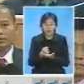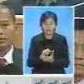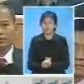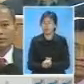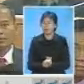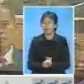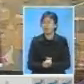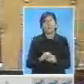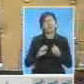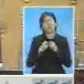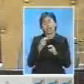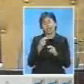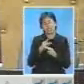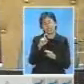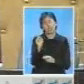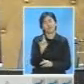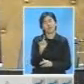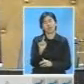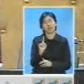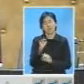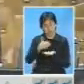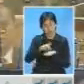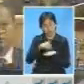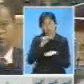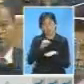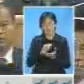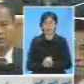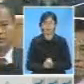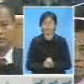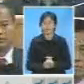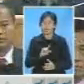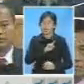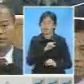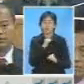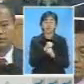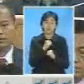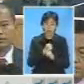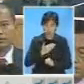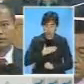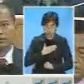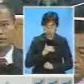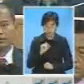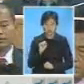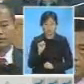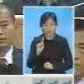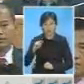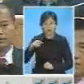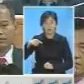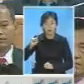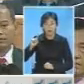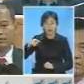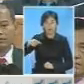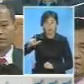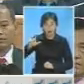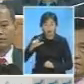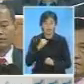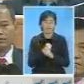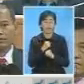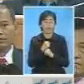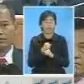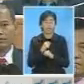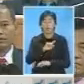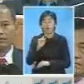ะในส่วนที่ท่านเสียหายพอนะครับ ในการปฏิบัติหน้าที่ในสปป.นะครับวันแรก